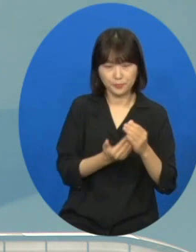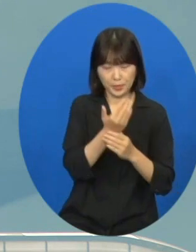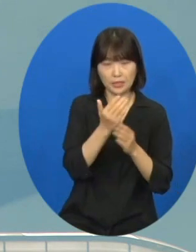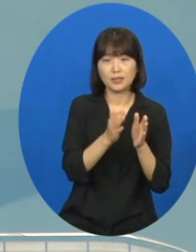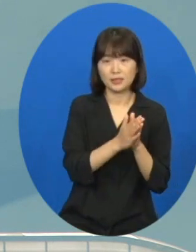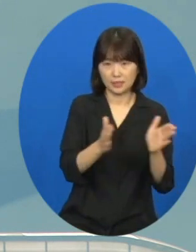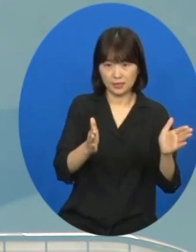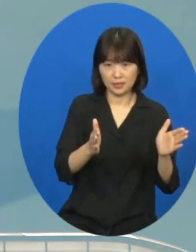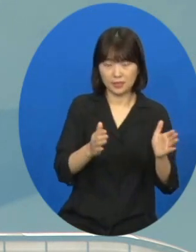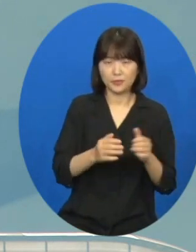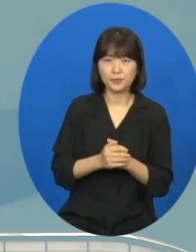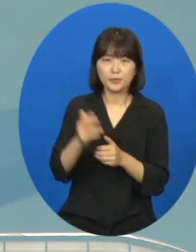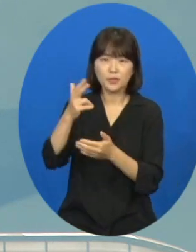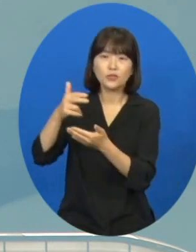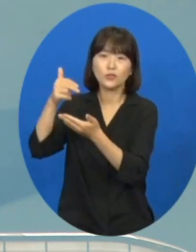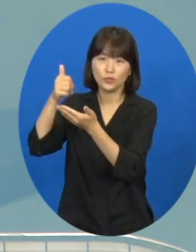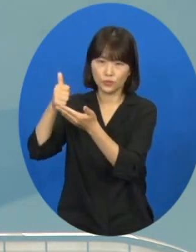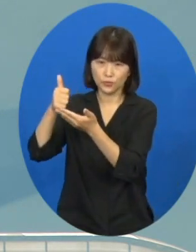주님,